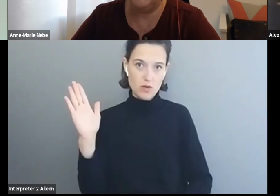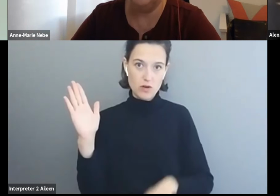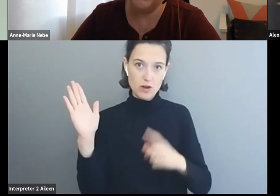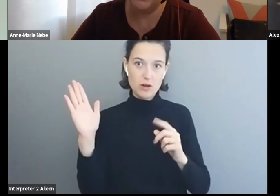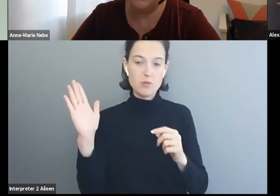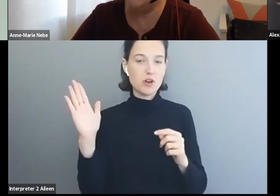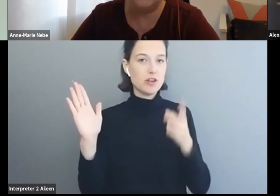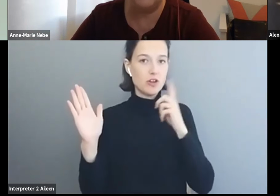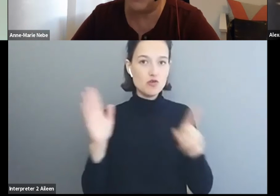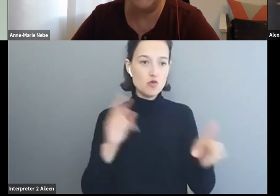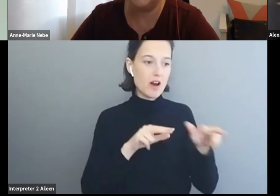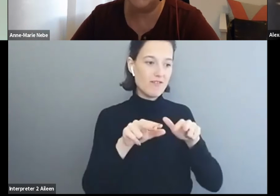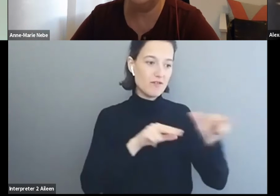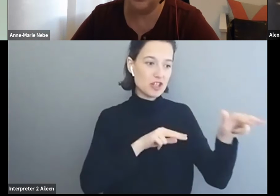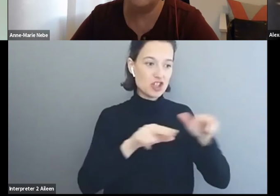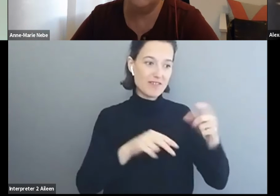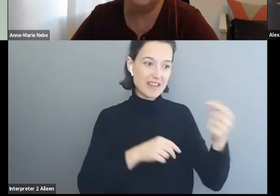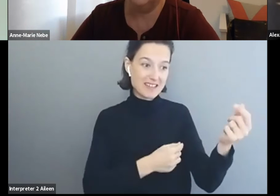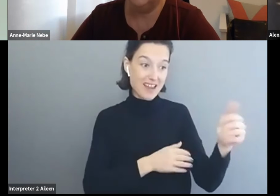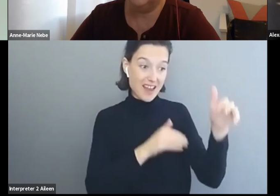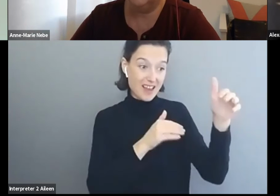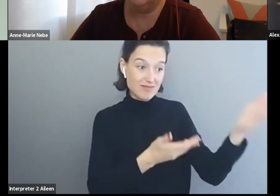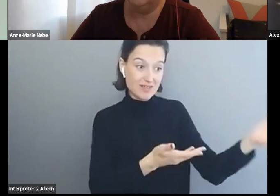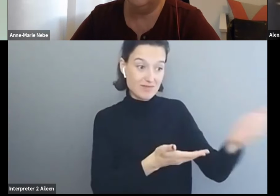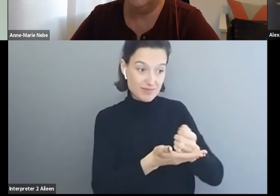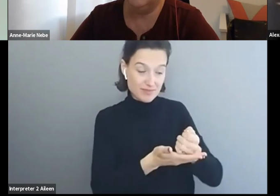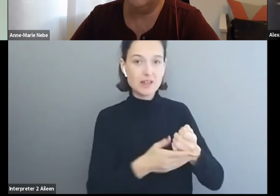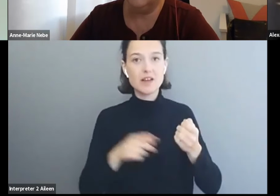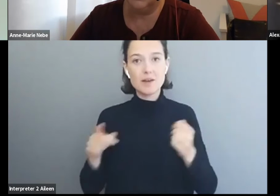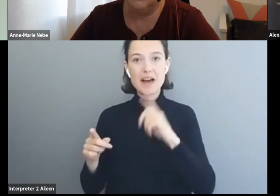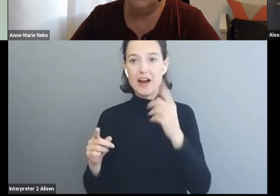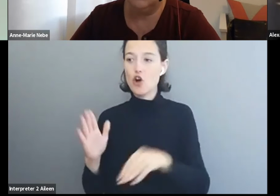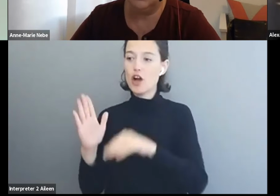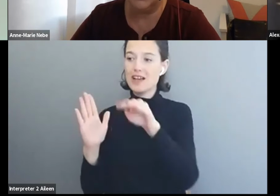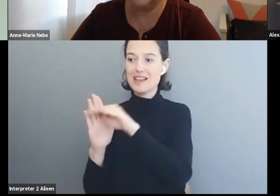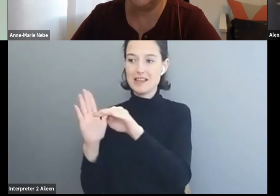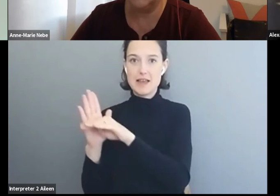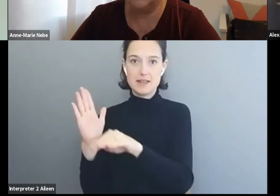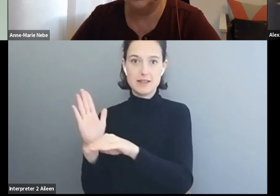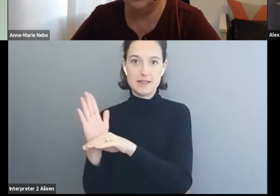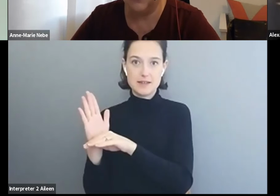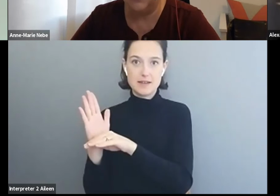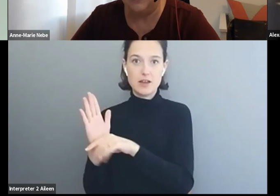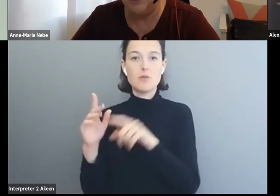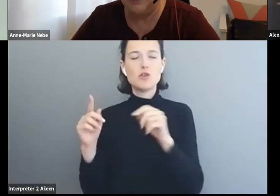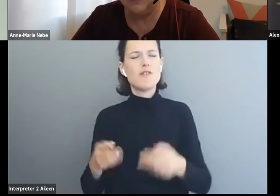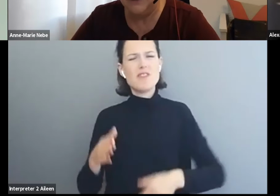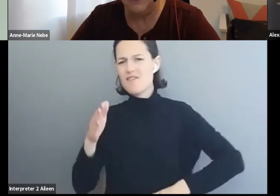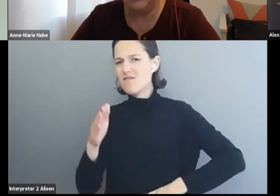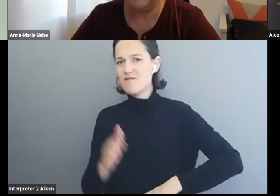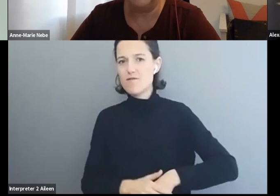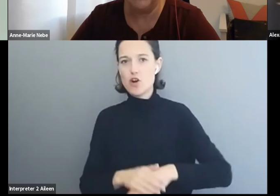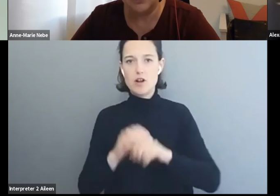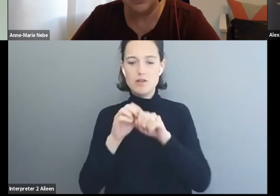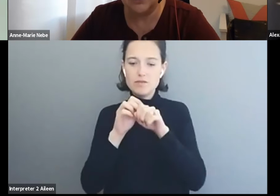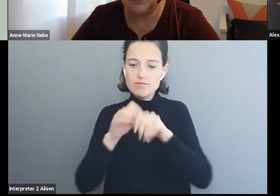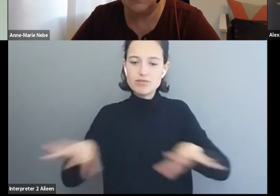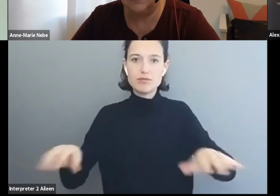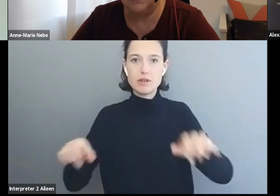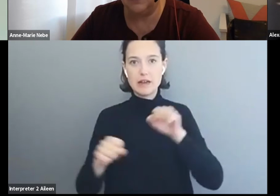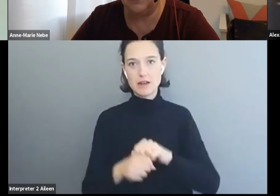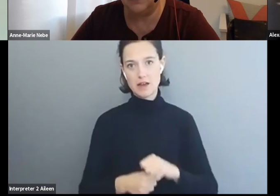eben auch den Muss-Hebel immer wieder ansetzen müssen, um hier eine Durchdringung und Durchsetzung zu tun. Aber